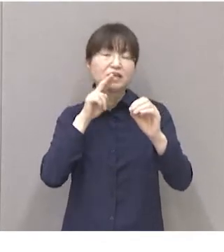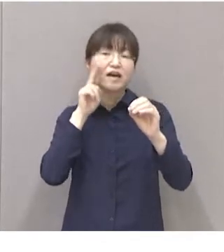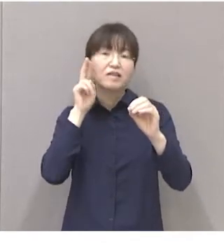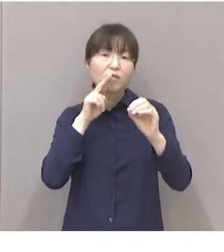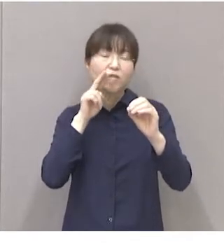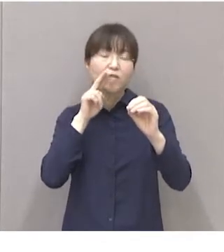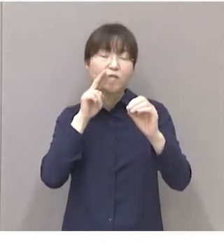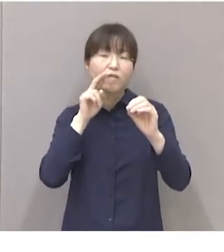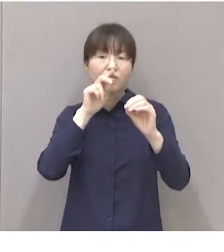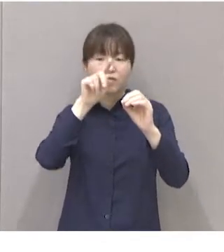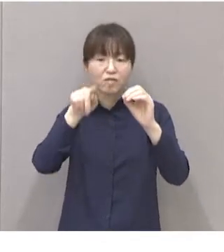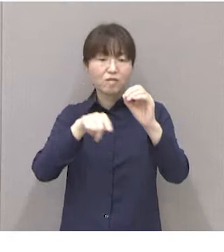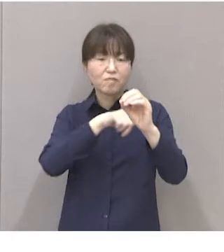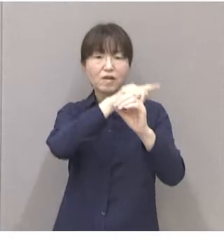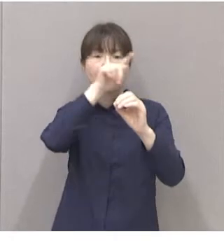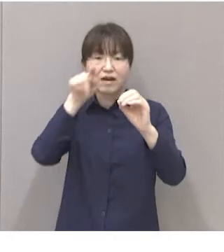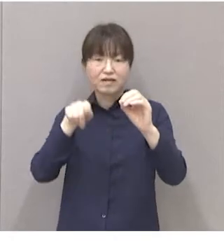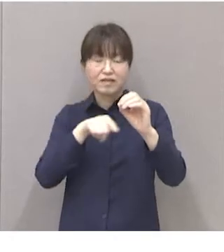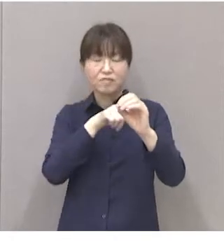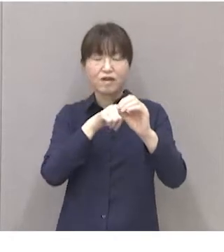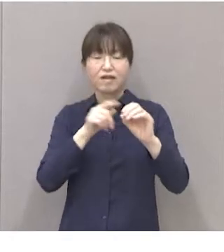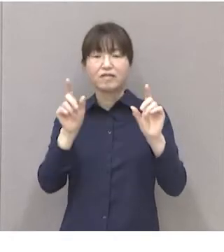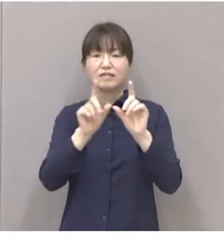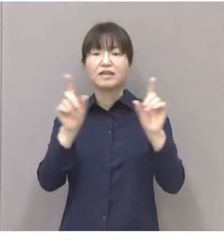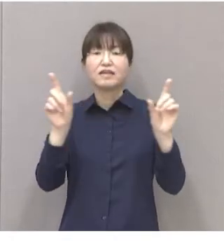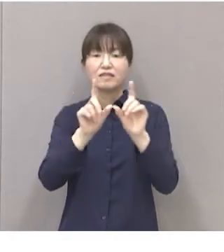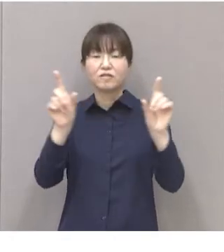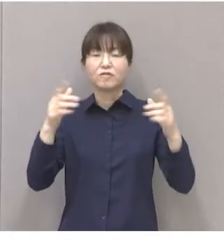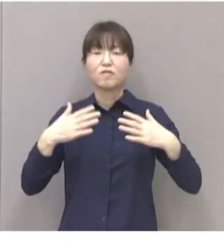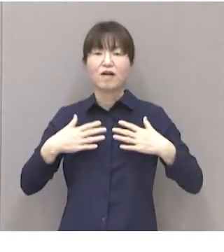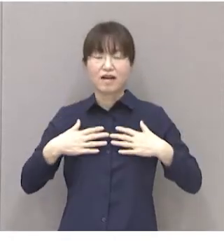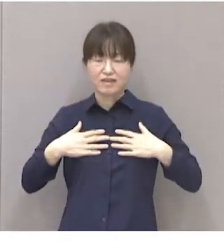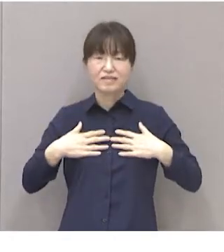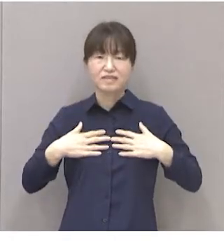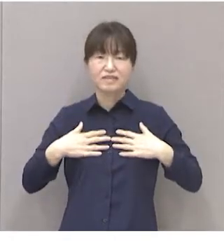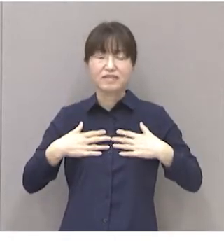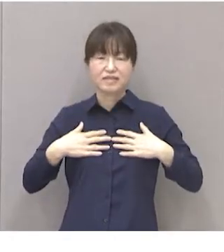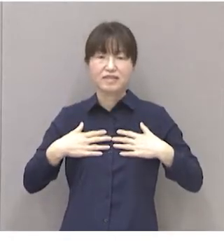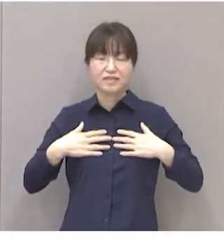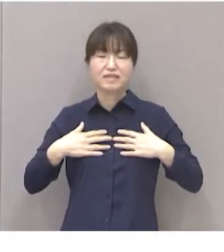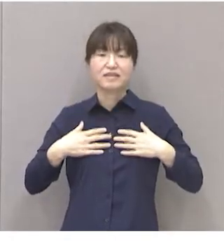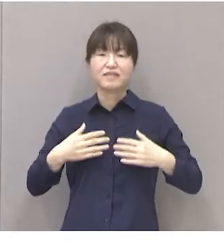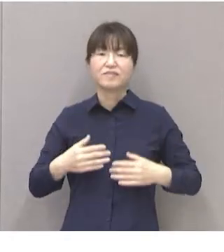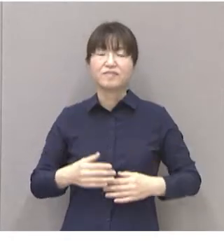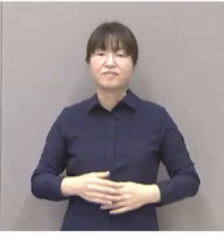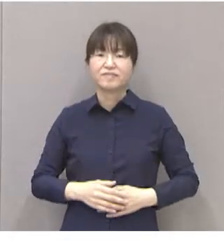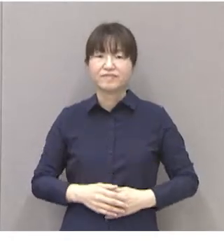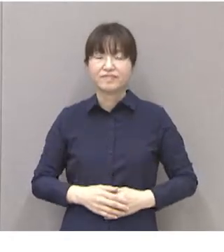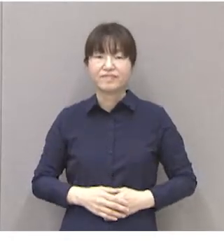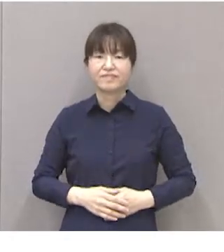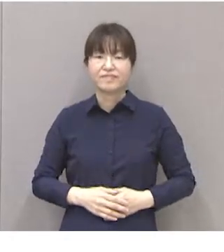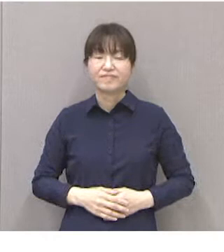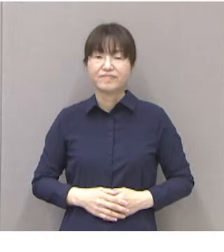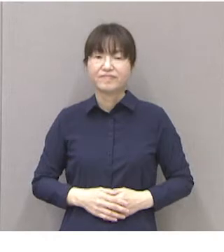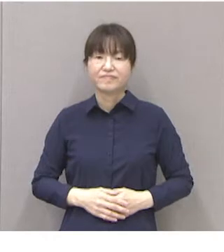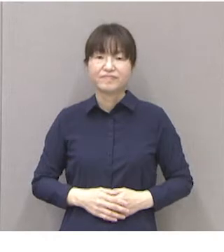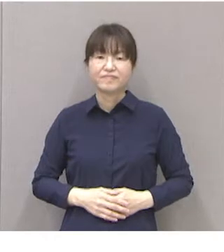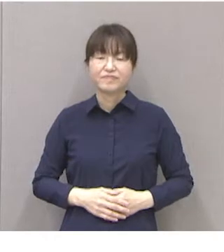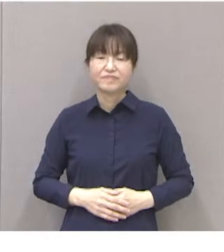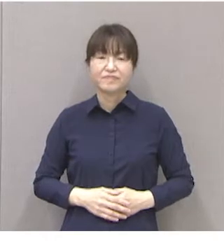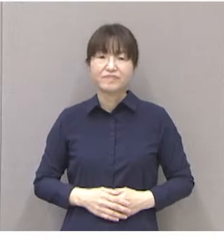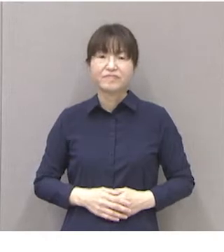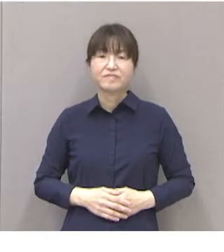浦和の周りの正常の範囲の部分なんですかあの上に今メモリがありますけれどもこの